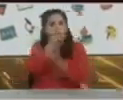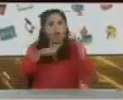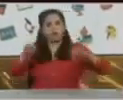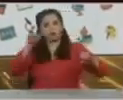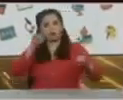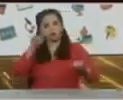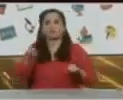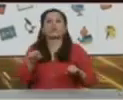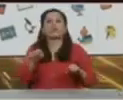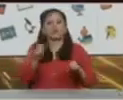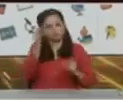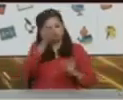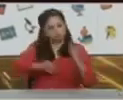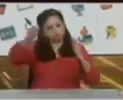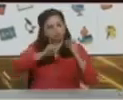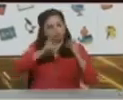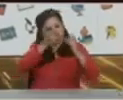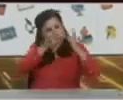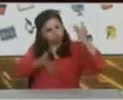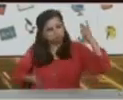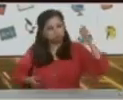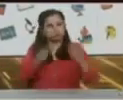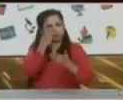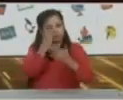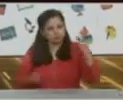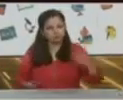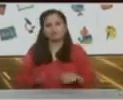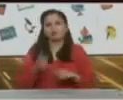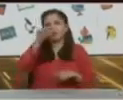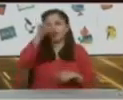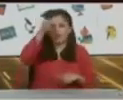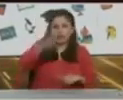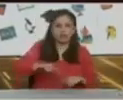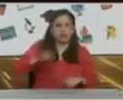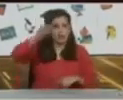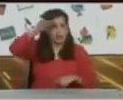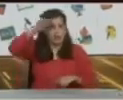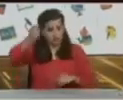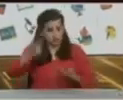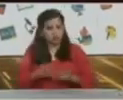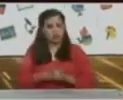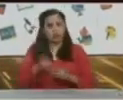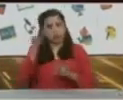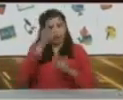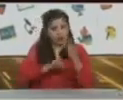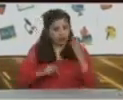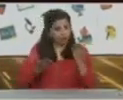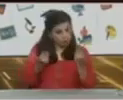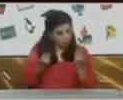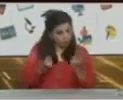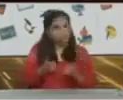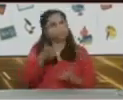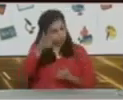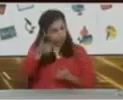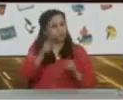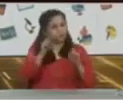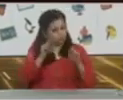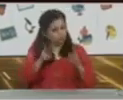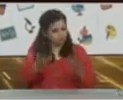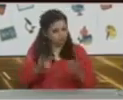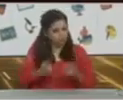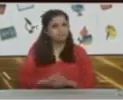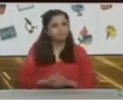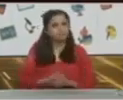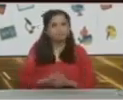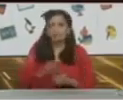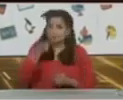लिखिए। इसके अलावा हिंदी, इंग्लिश में लिख सके तो भी अच्छा होगा।